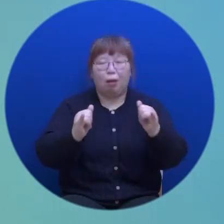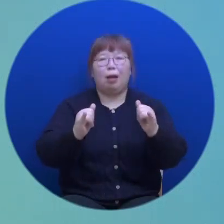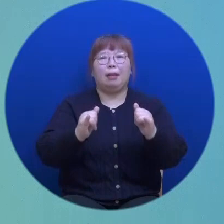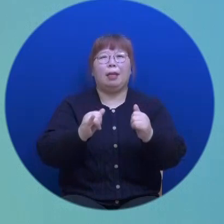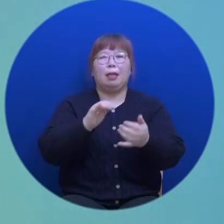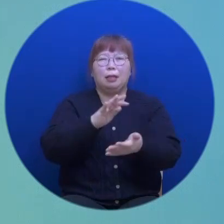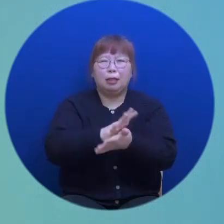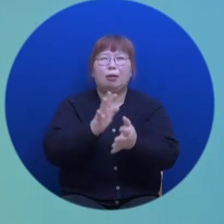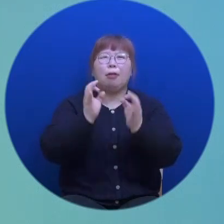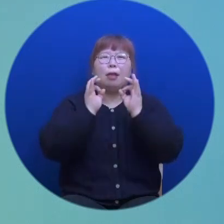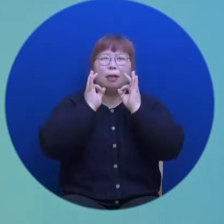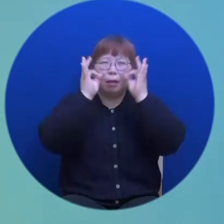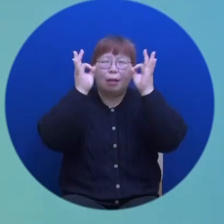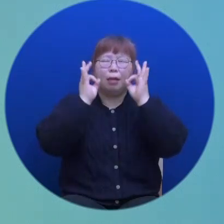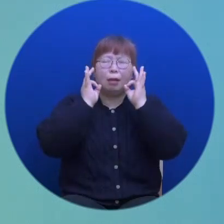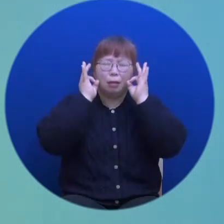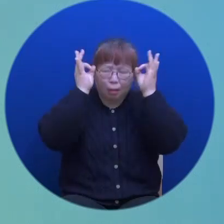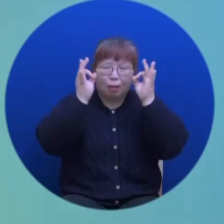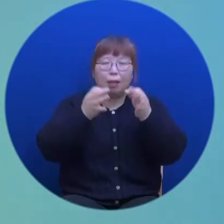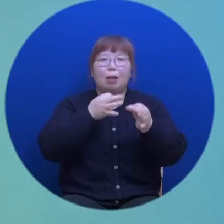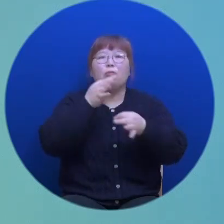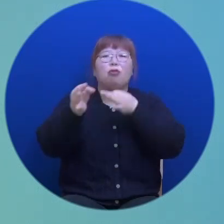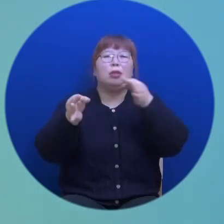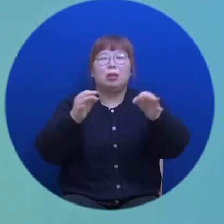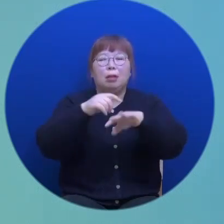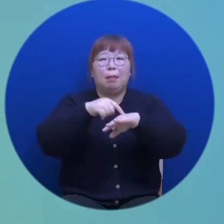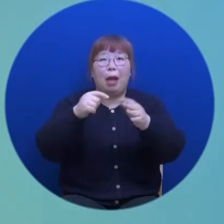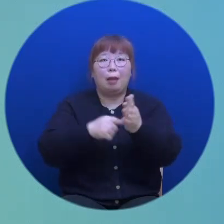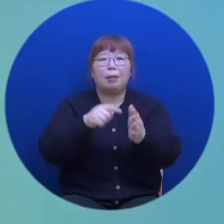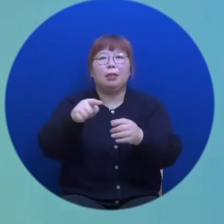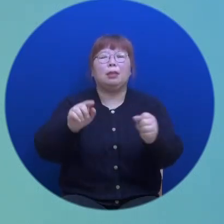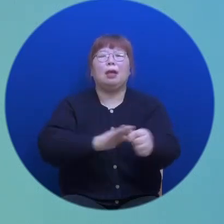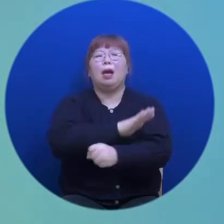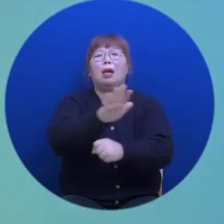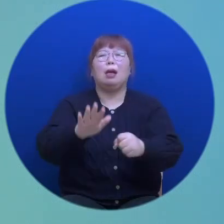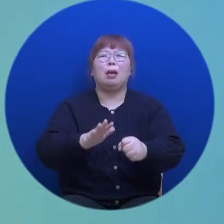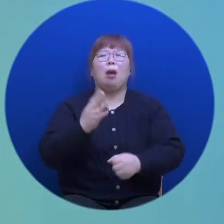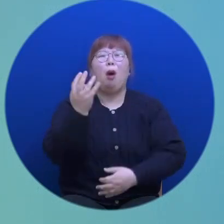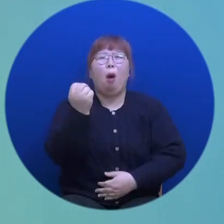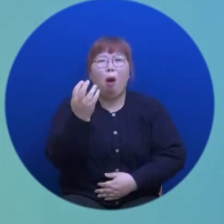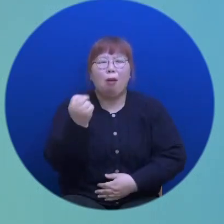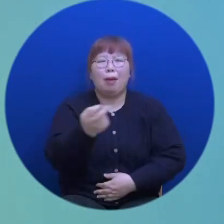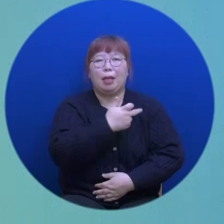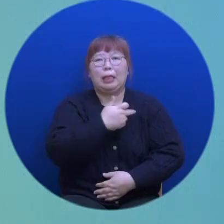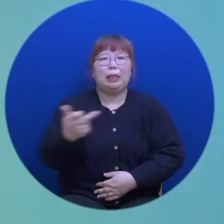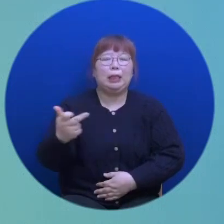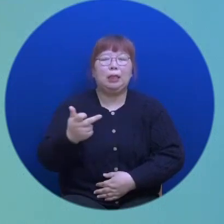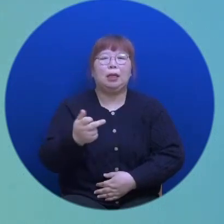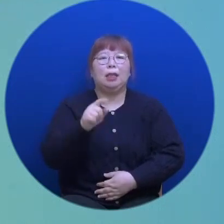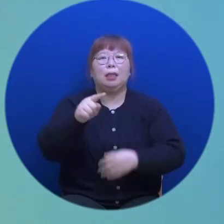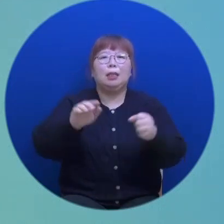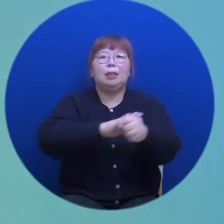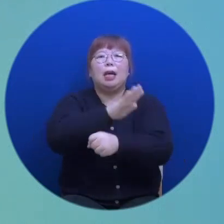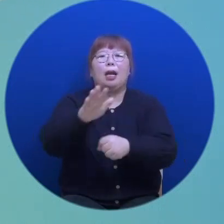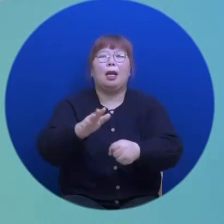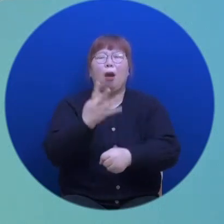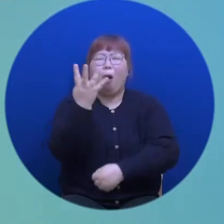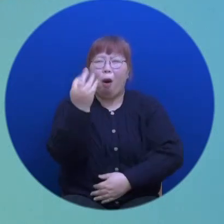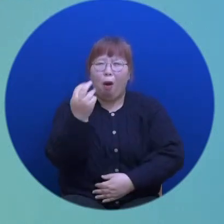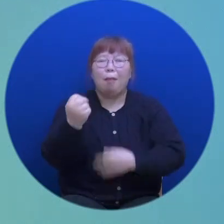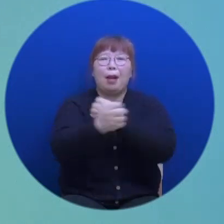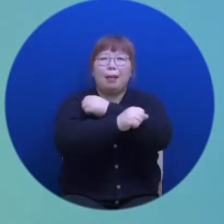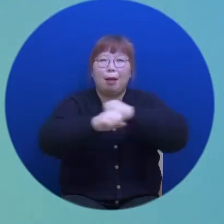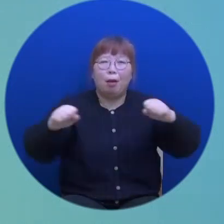애절하게 부르짖으시는 이 하나님의 마음, 그 사랑이 얼마나 큰지, 그 사랑이 얼마나 넓은지, 그